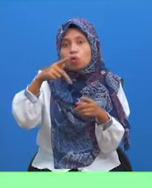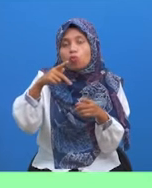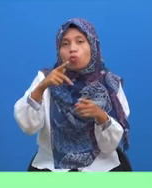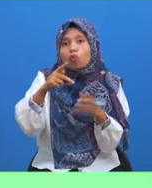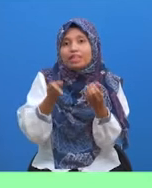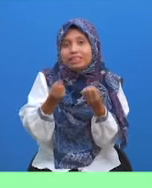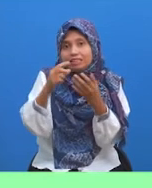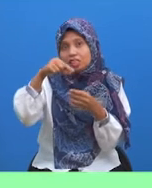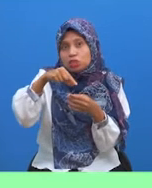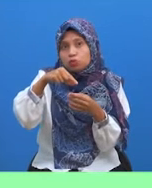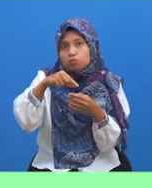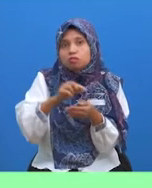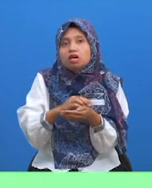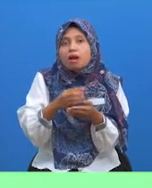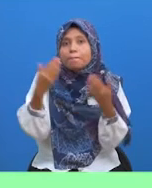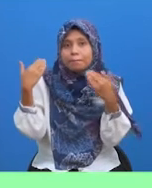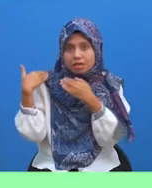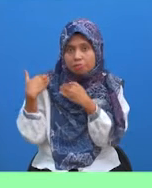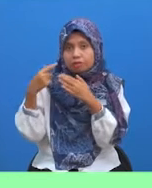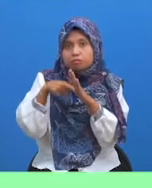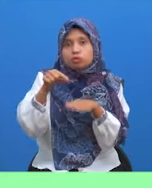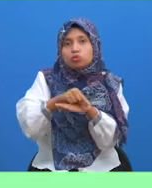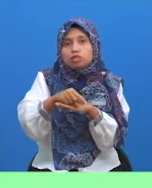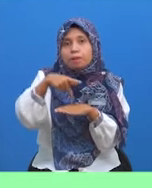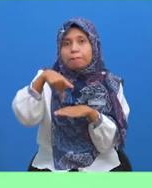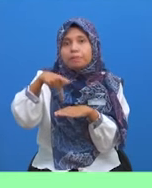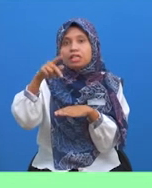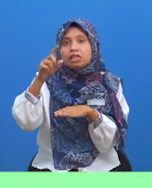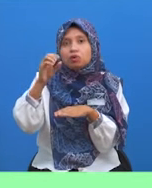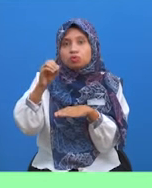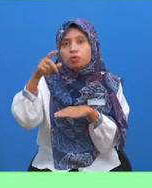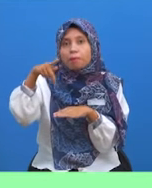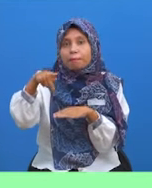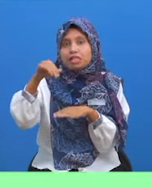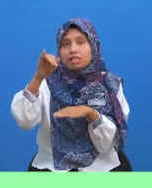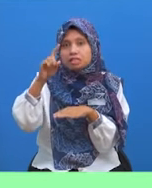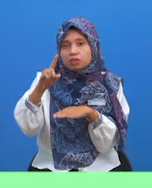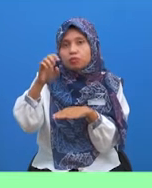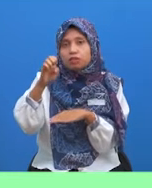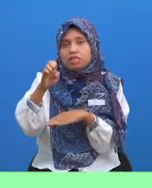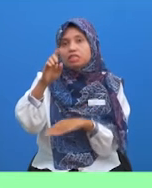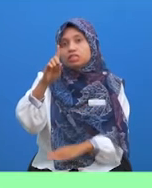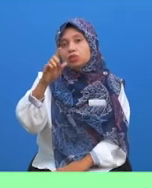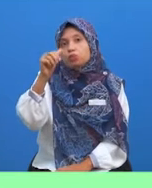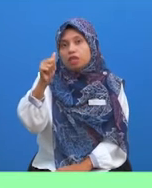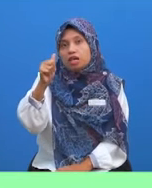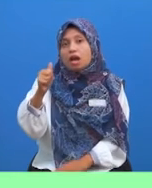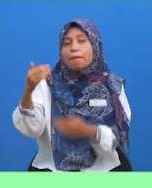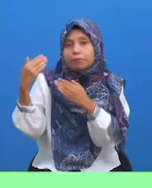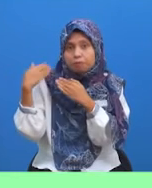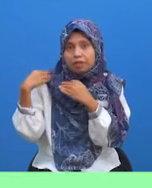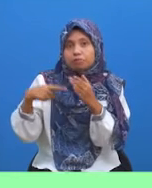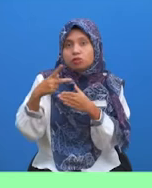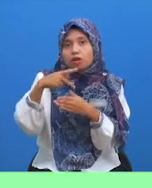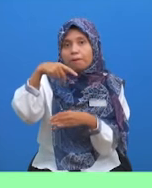Kiki simpangan I1 beban pengguna picosong bisa tuh q1e beban